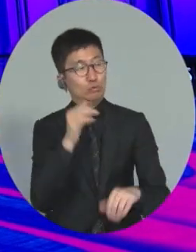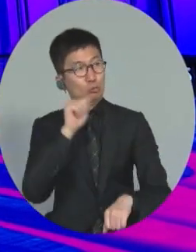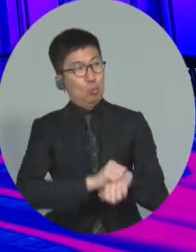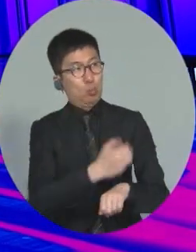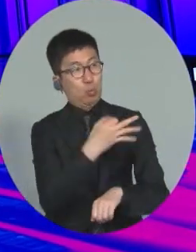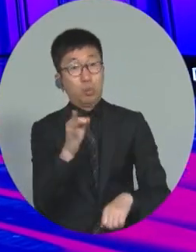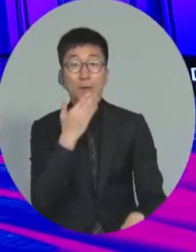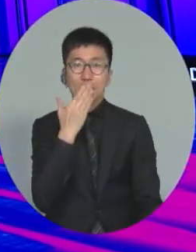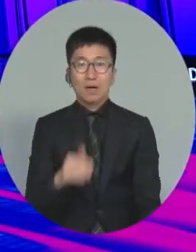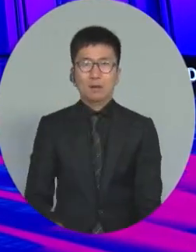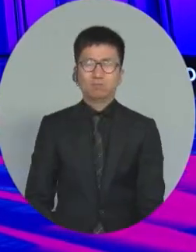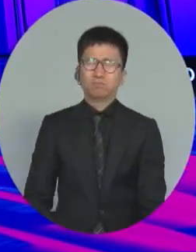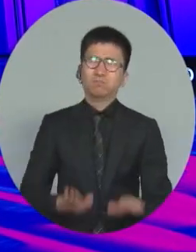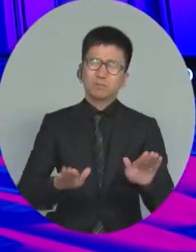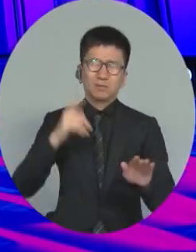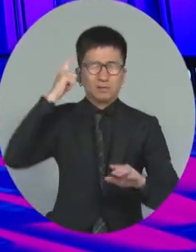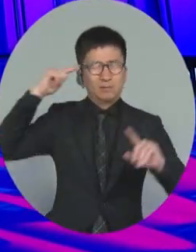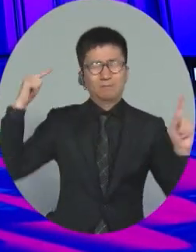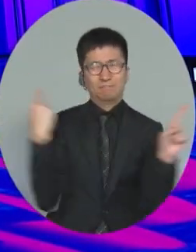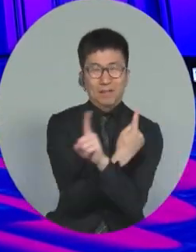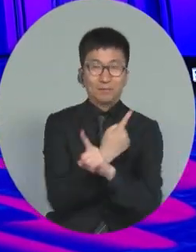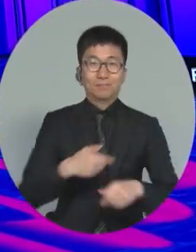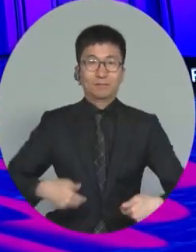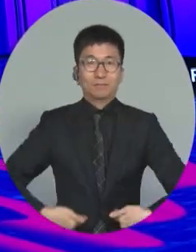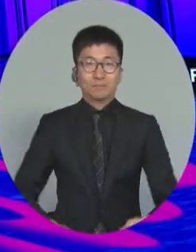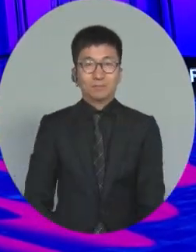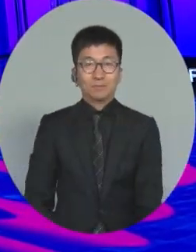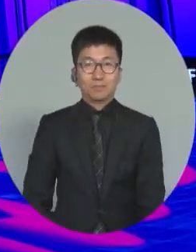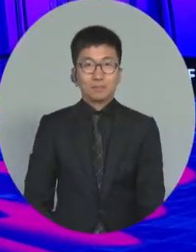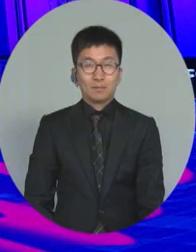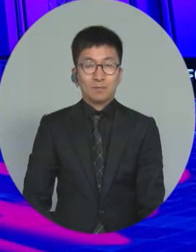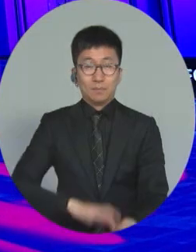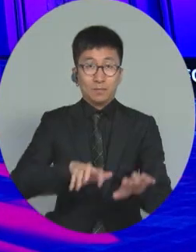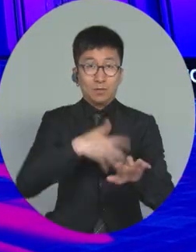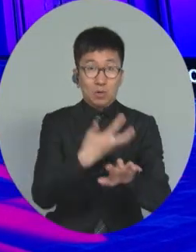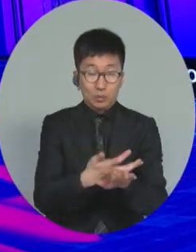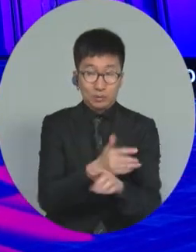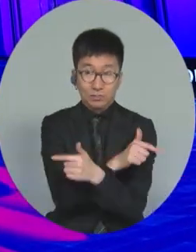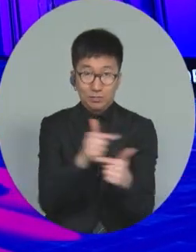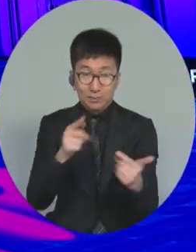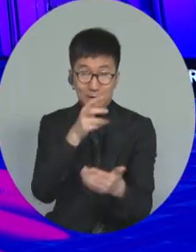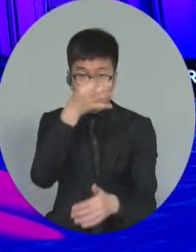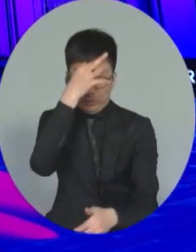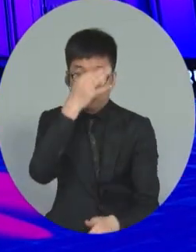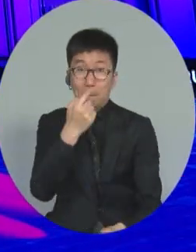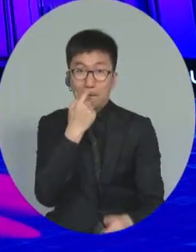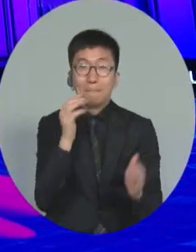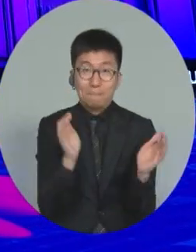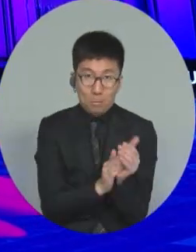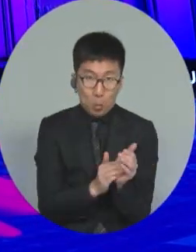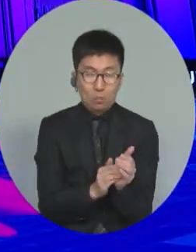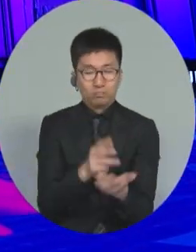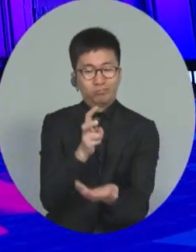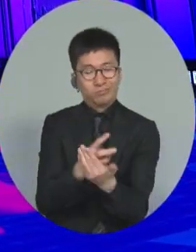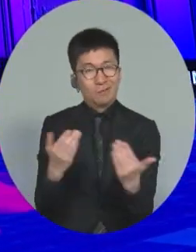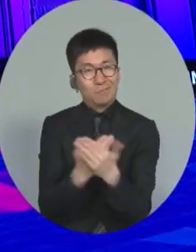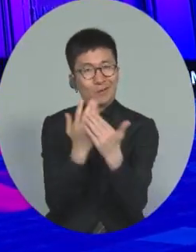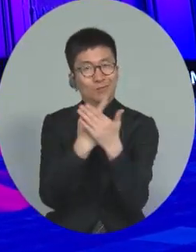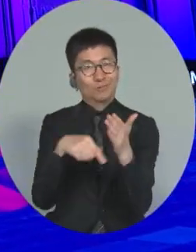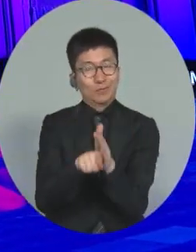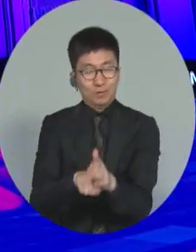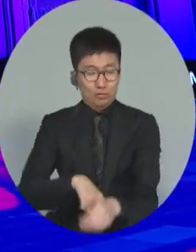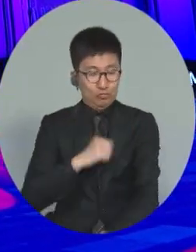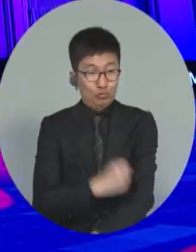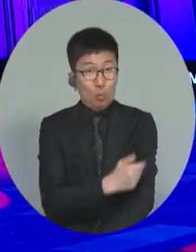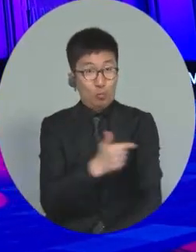받습니다 이제는 혁신 기술이 사회에 미치는 영향을 학습하고 이에 맞추어서 규제 체제를 진화시켜 나가는 이런